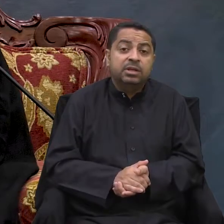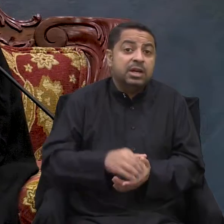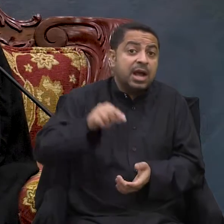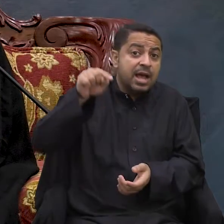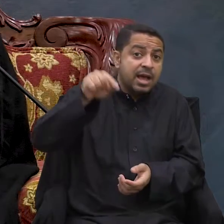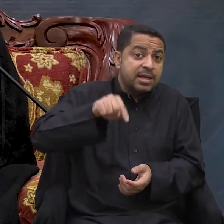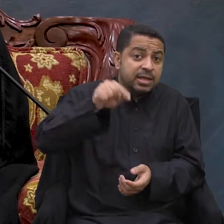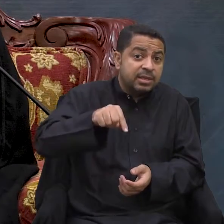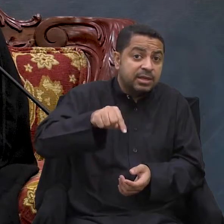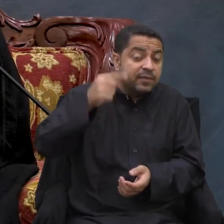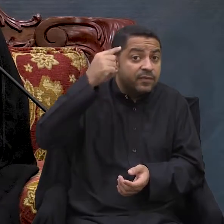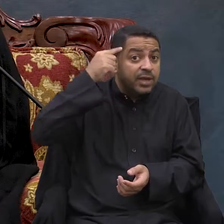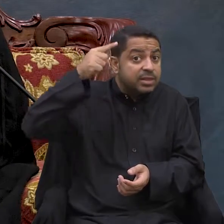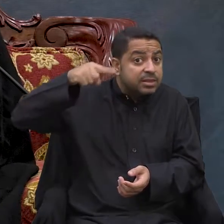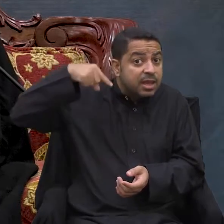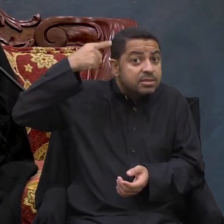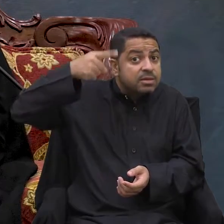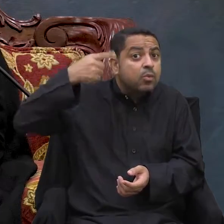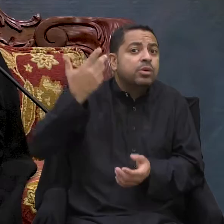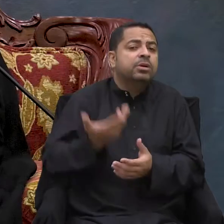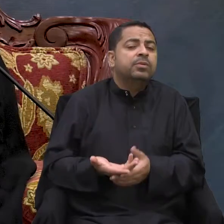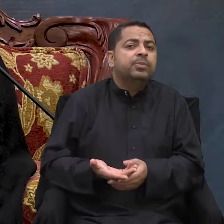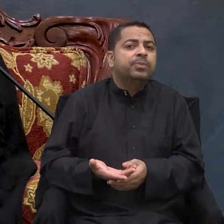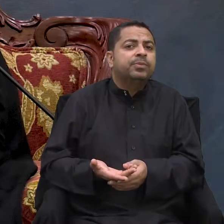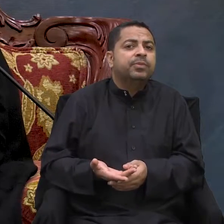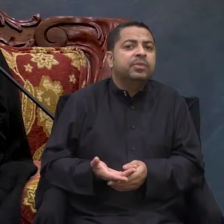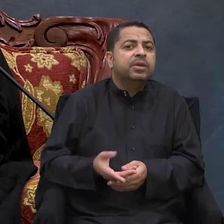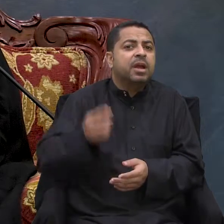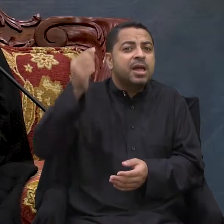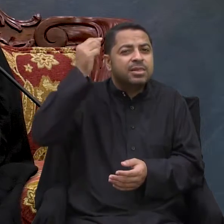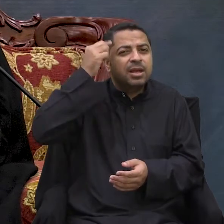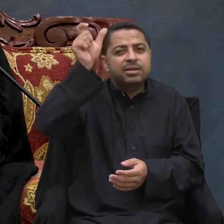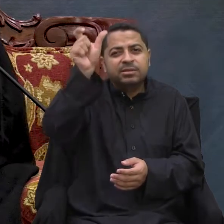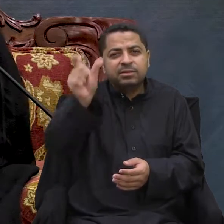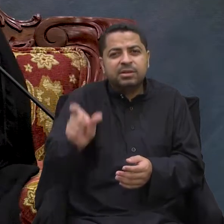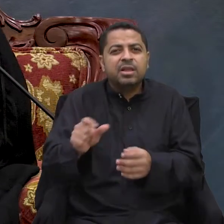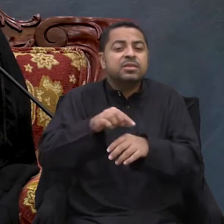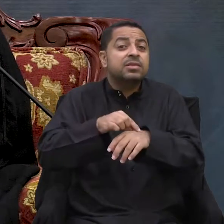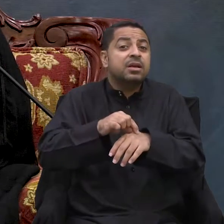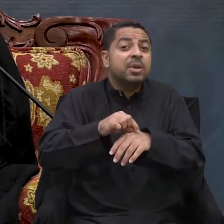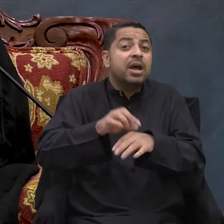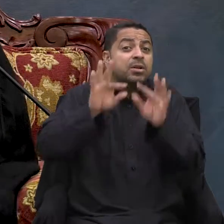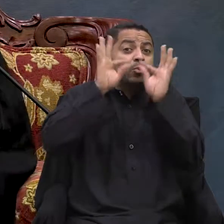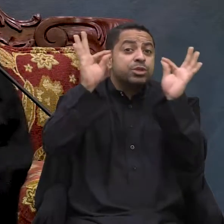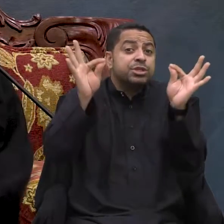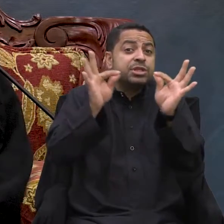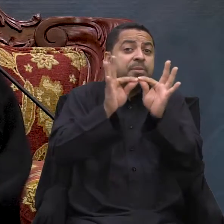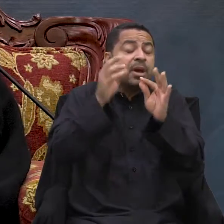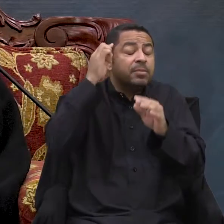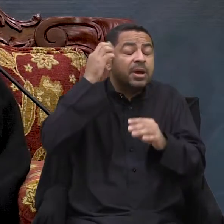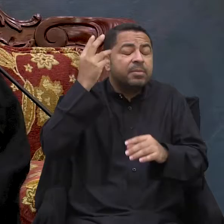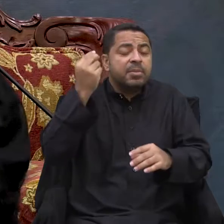هذا الذي يتصور، هذا التصور لا يعرف الإنسان ولا يعرف المجتمع،